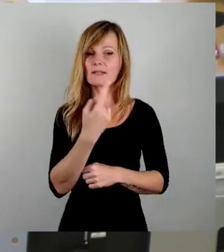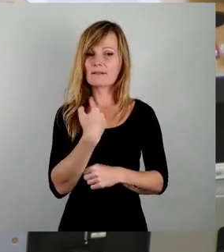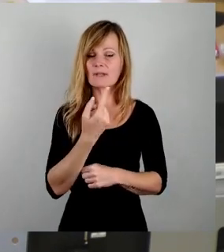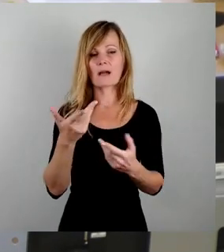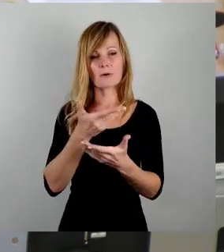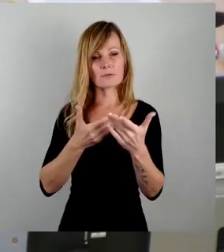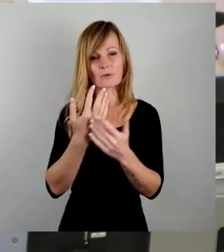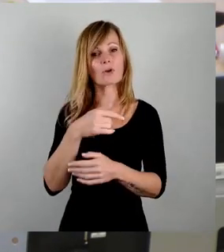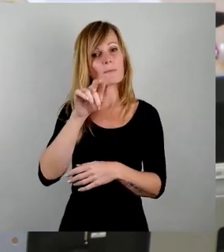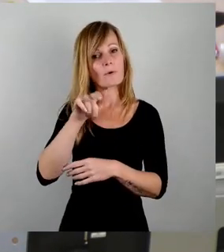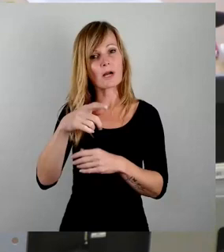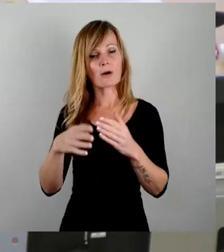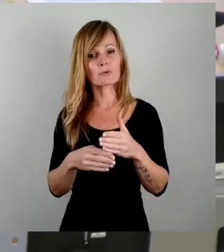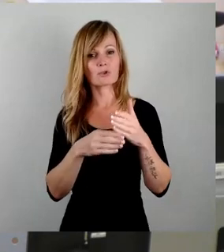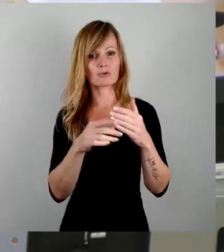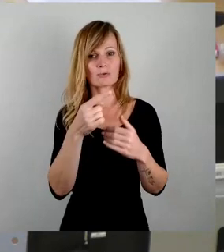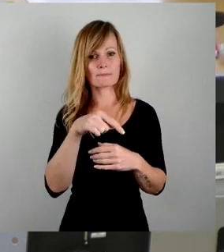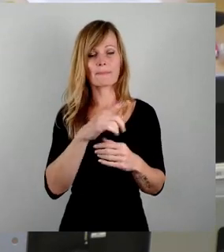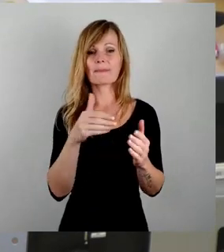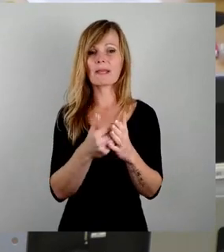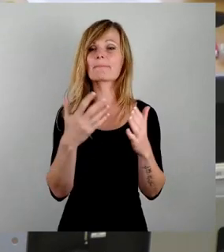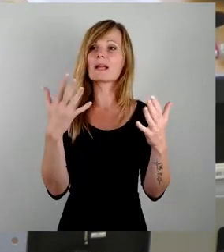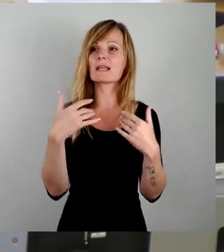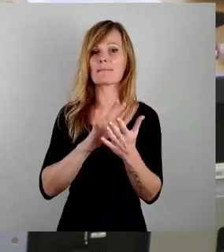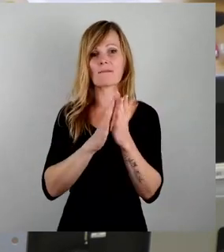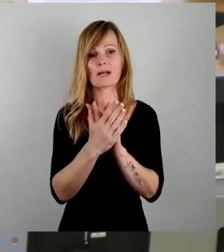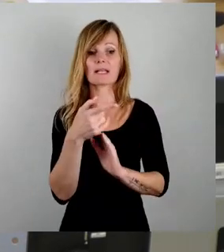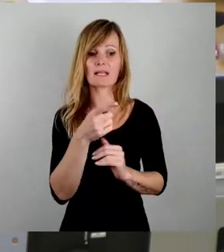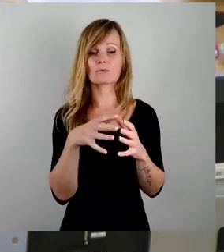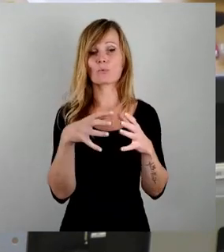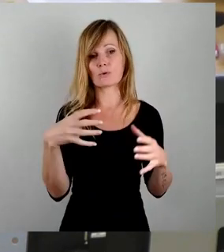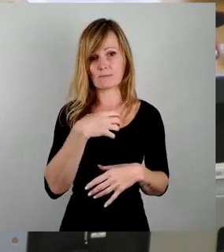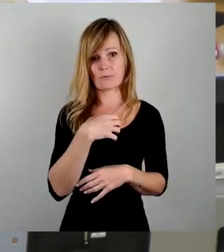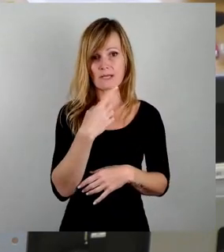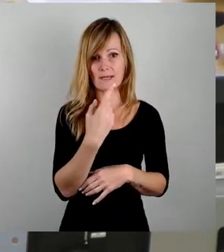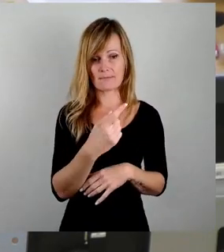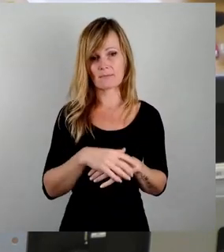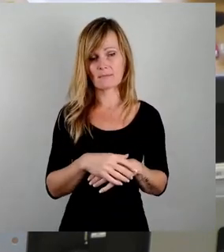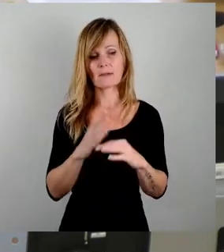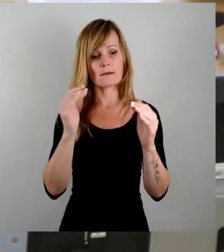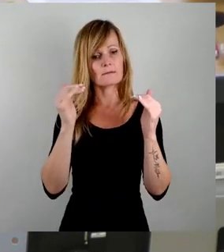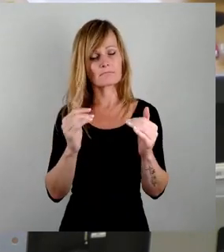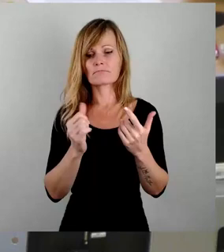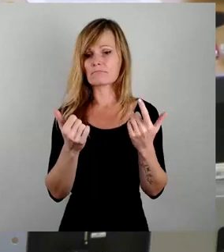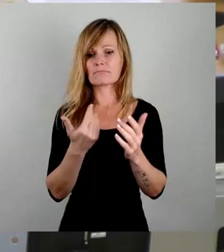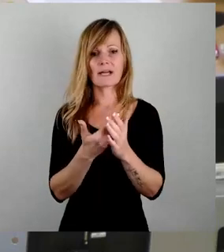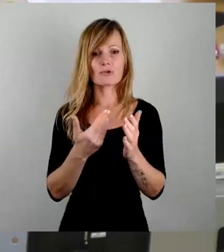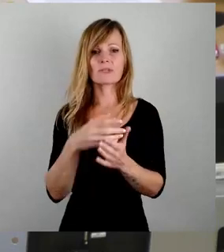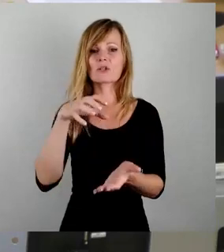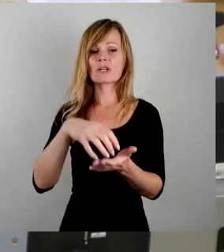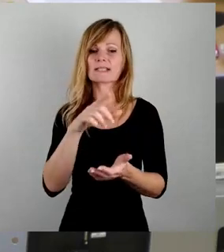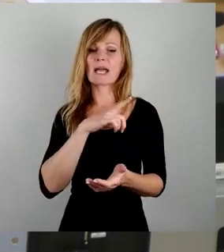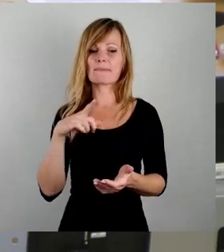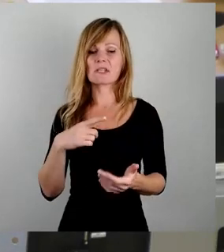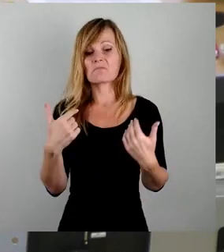unterstützen, es gibt der Klimawandel, was ein großes Problem ist, es gibt zum Beispiel die Stadt Leipzig, ich als Dresdner